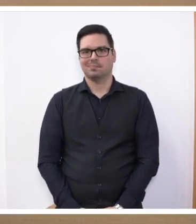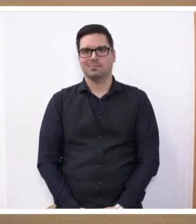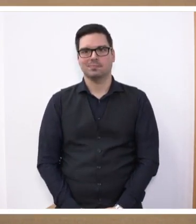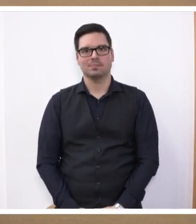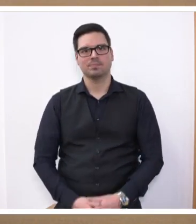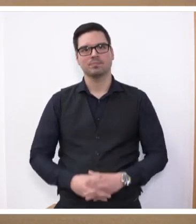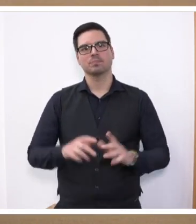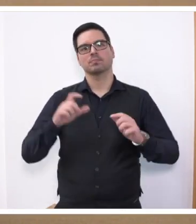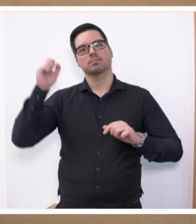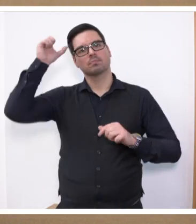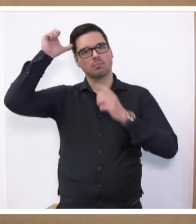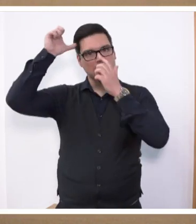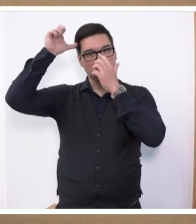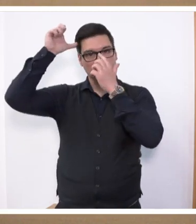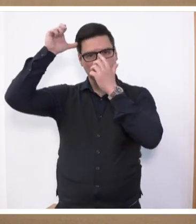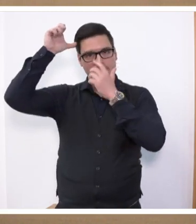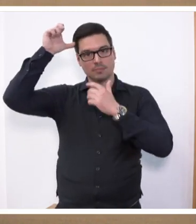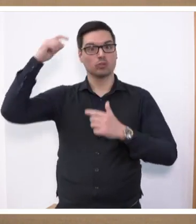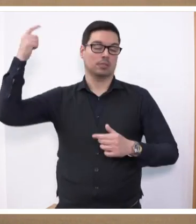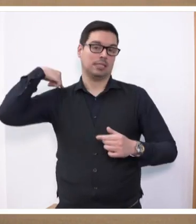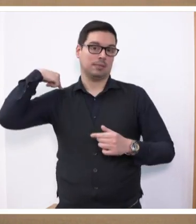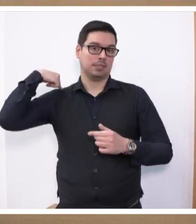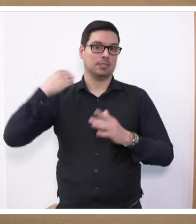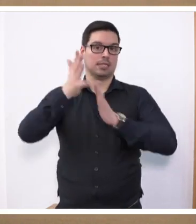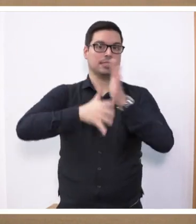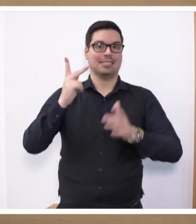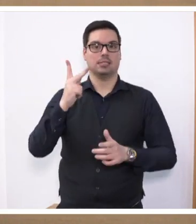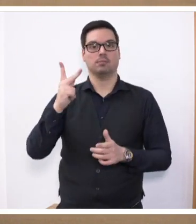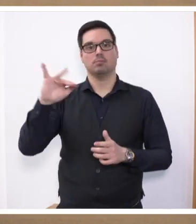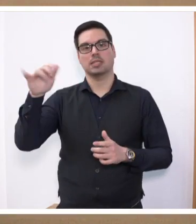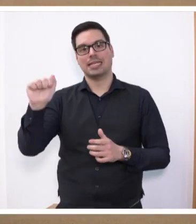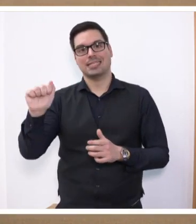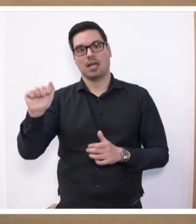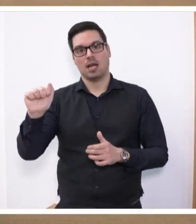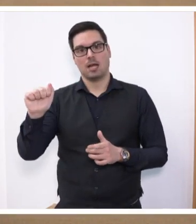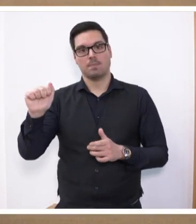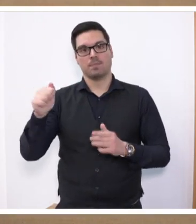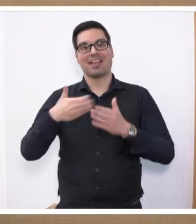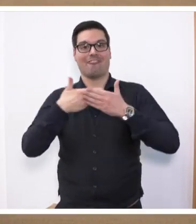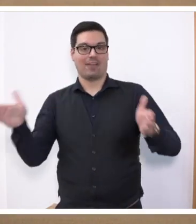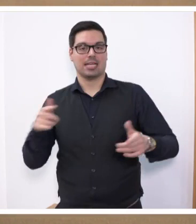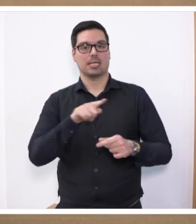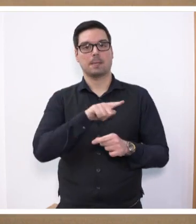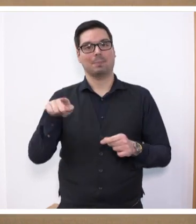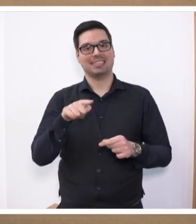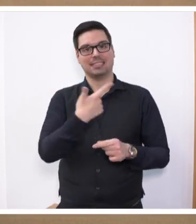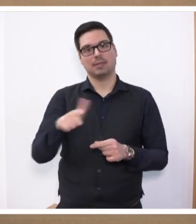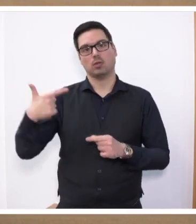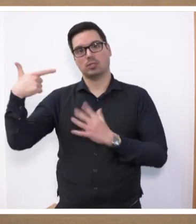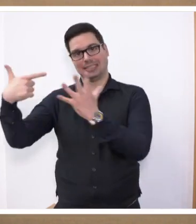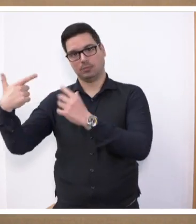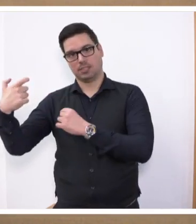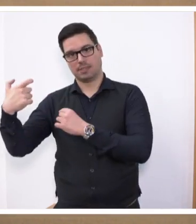Bleiben wir bei der Bildung und es wurde ja auch eben schon die Kita-Beitragsfreiheit bis 2027 angesprochen. Hier investieren wir als